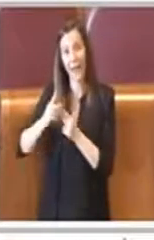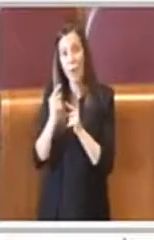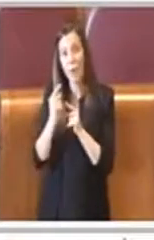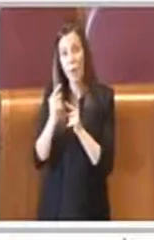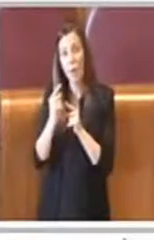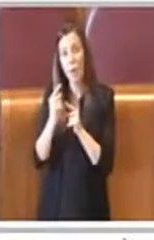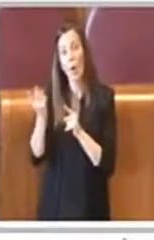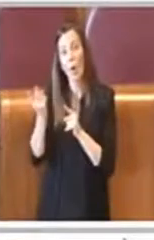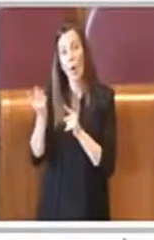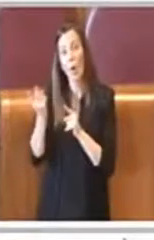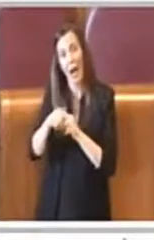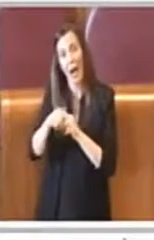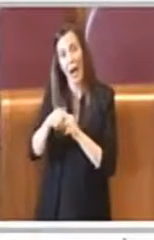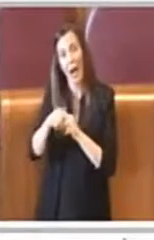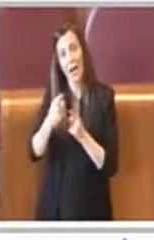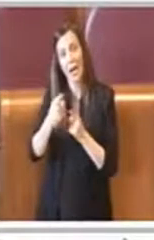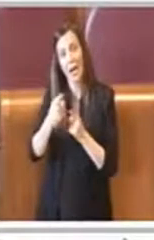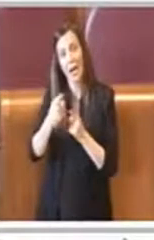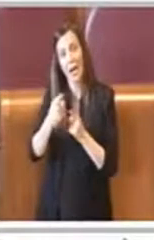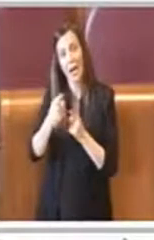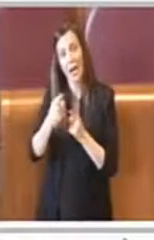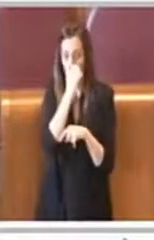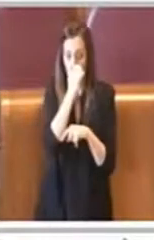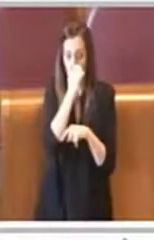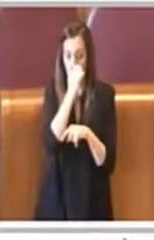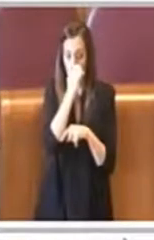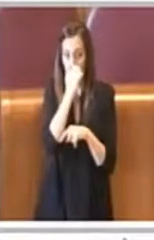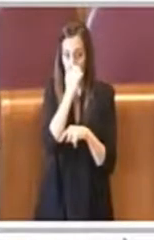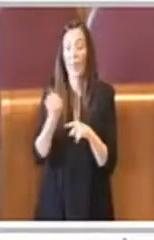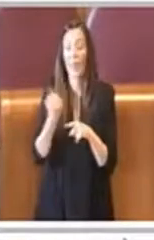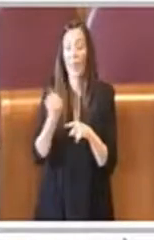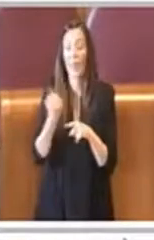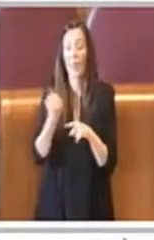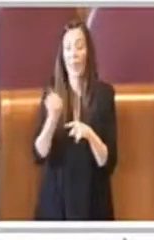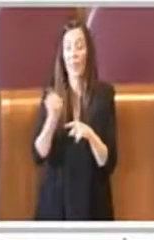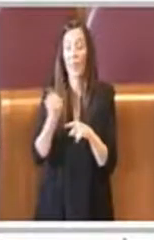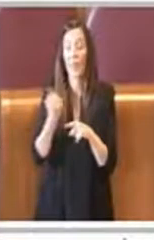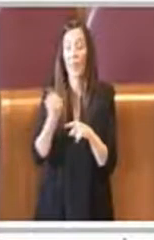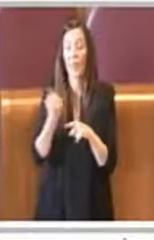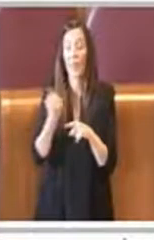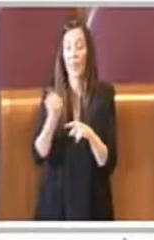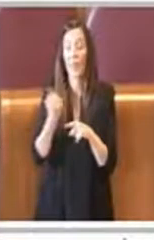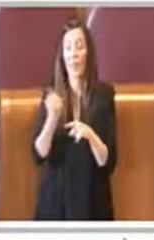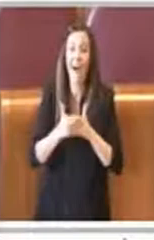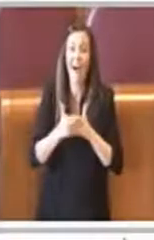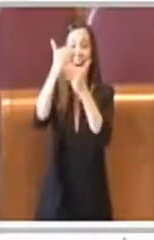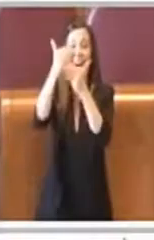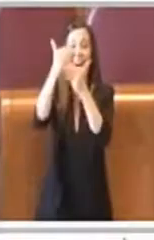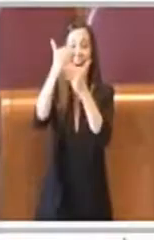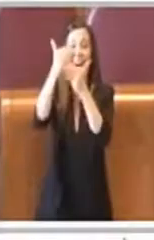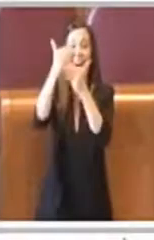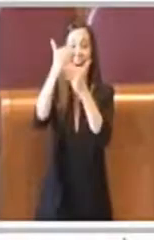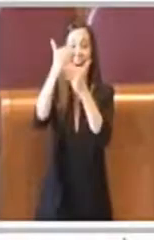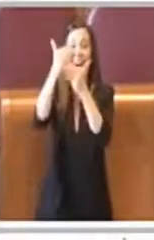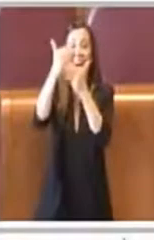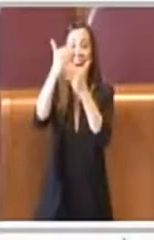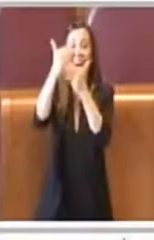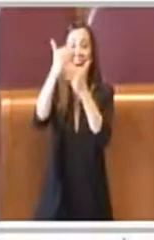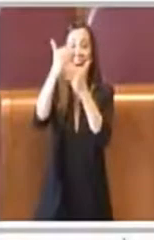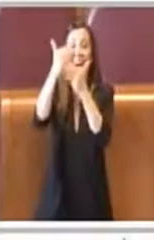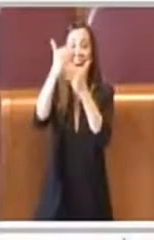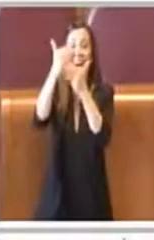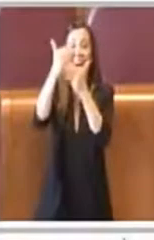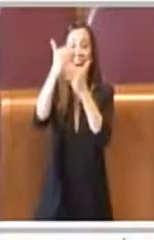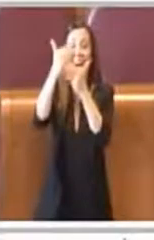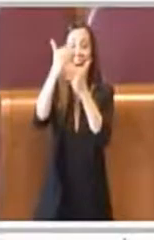Ecco, poi prevede in ultimo l'estensione dell'esenzione della COSAP fino al 31-12-2020, almeno,